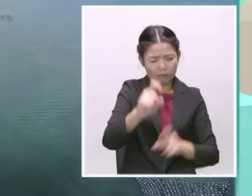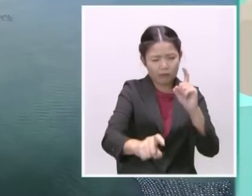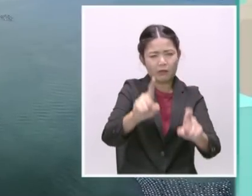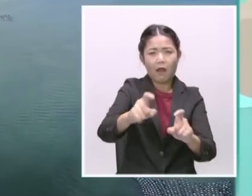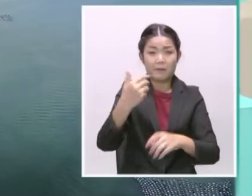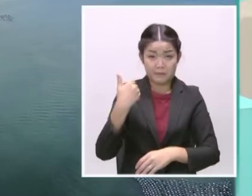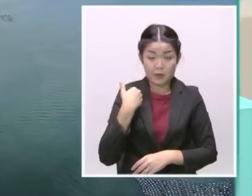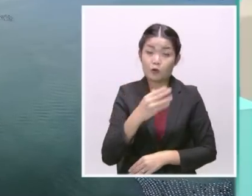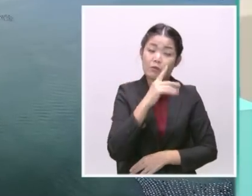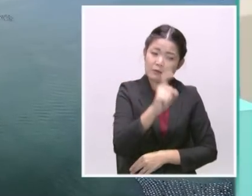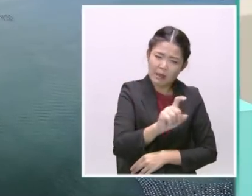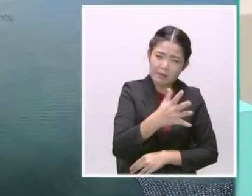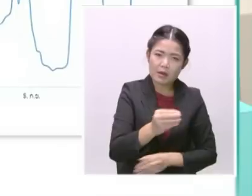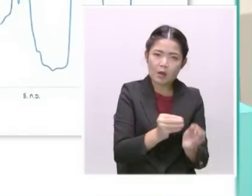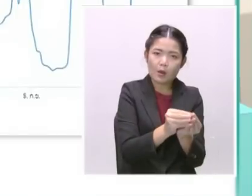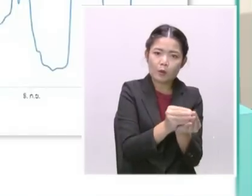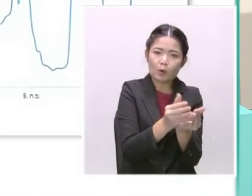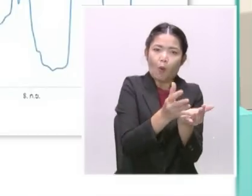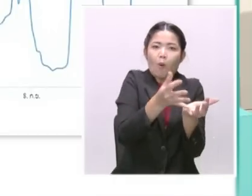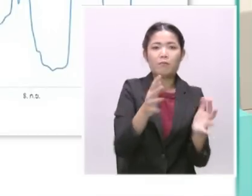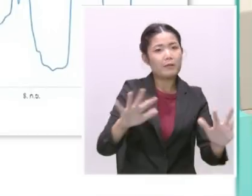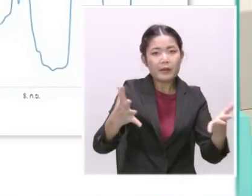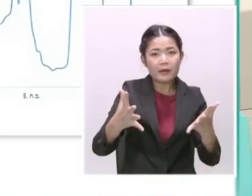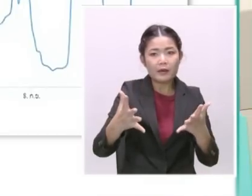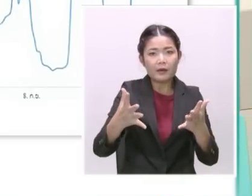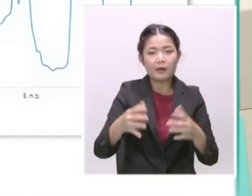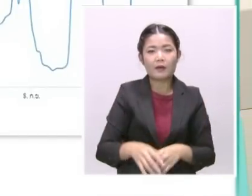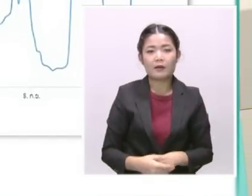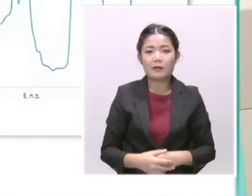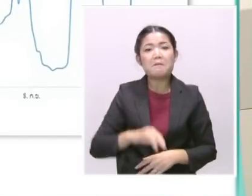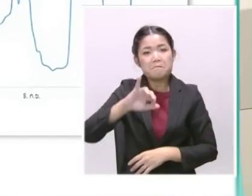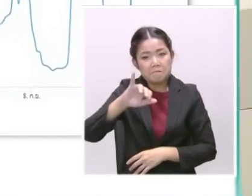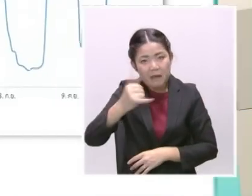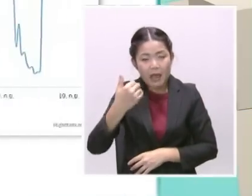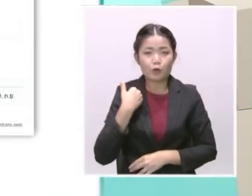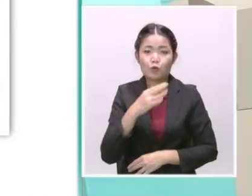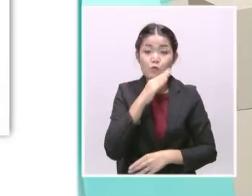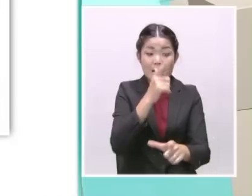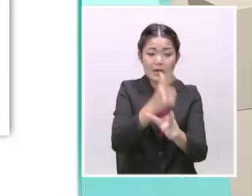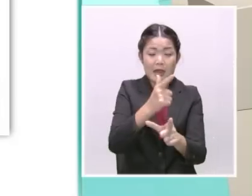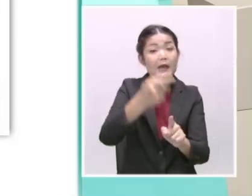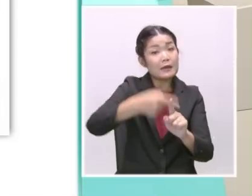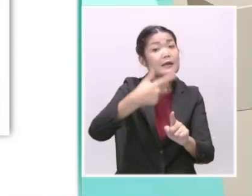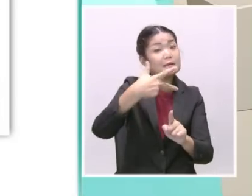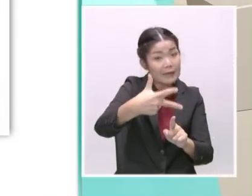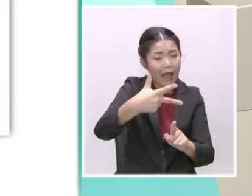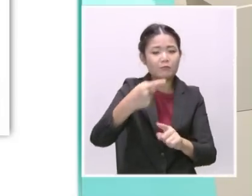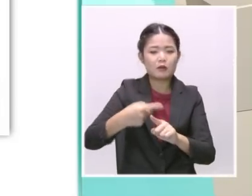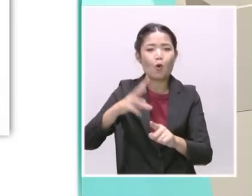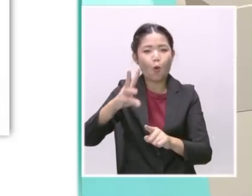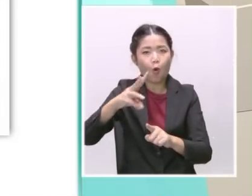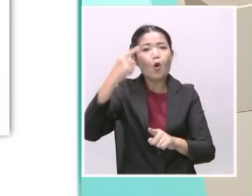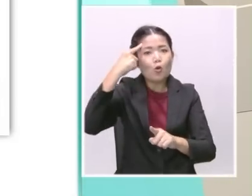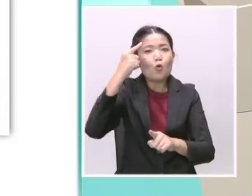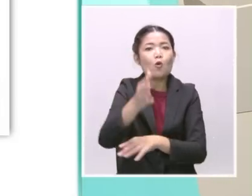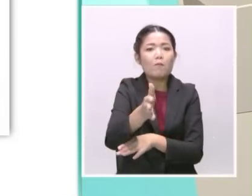ตายหรอถเกไม่ตายมักไม่โตครั pipe, ที่สำ naarócinas เคือมัไมจเปต้องตายบางครั้ง เขาเรีง 3, 6 เดือนเข้ารกเวลาจั